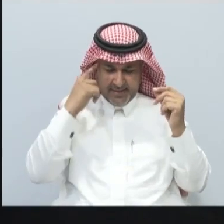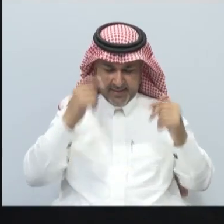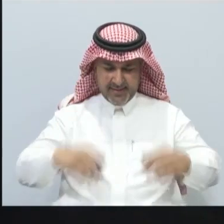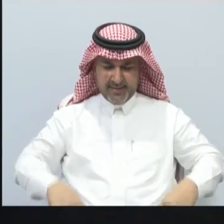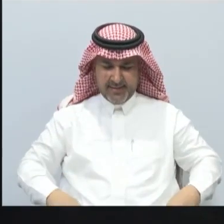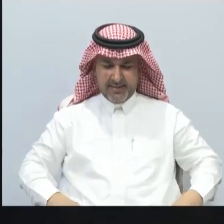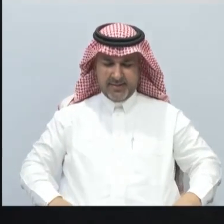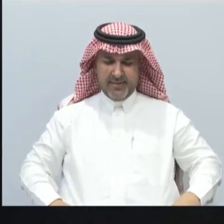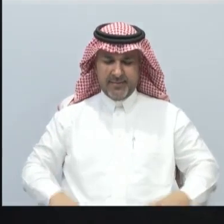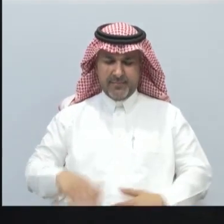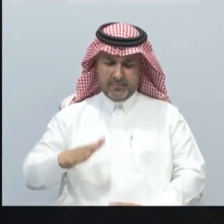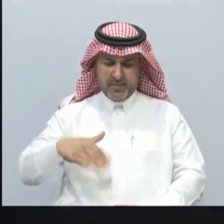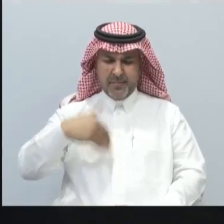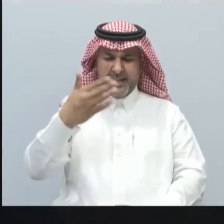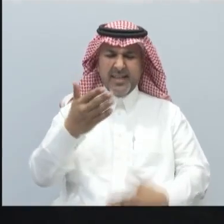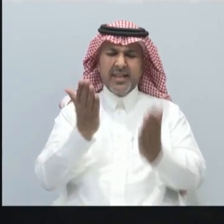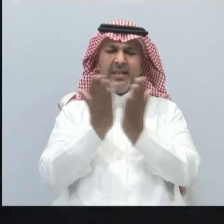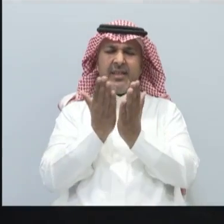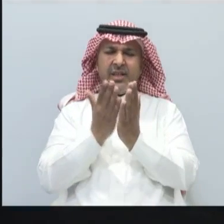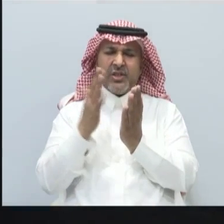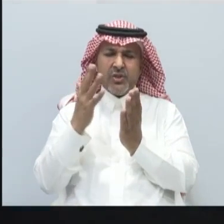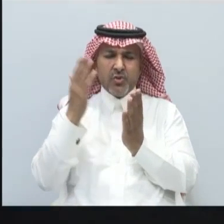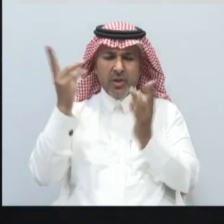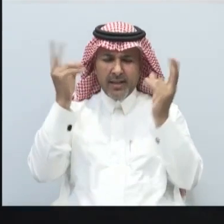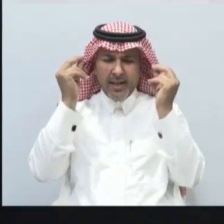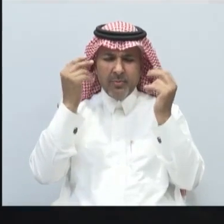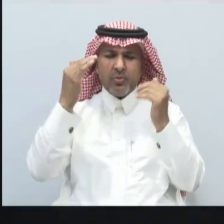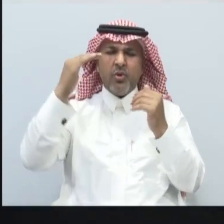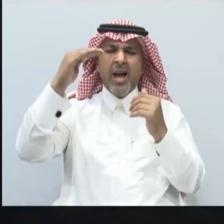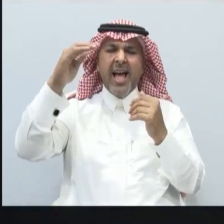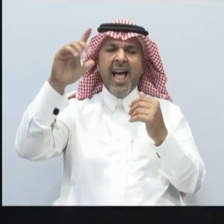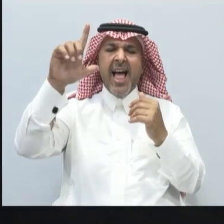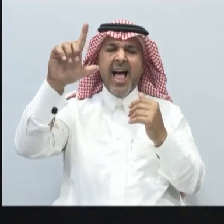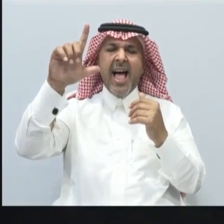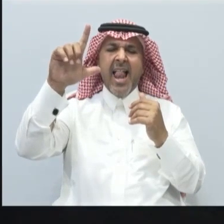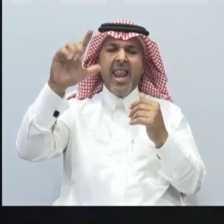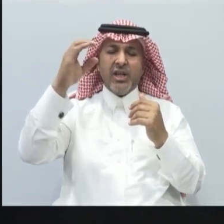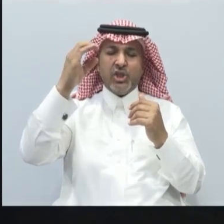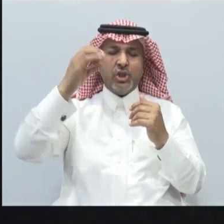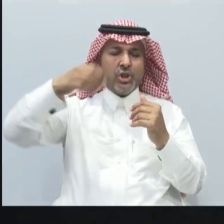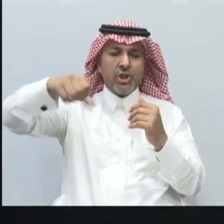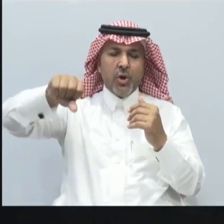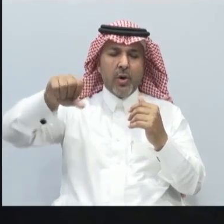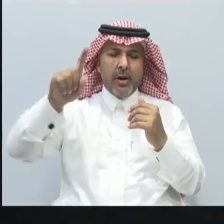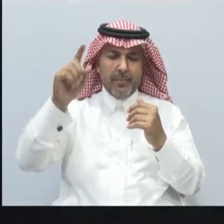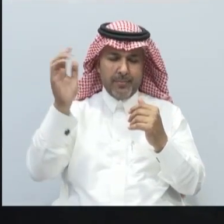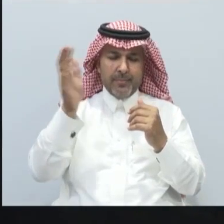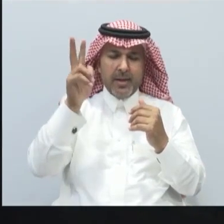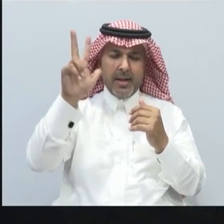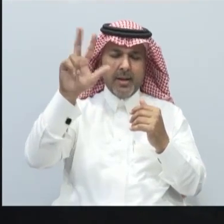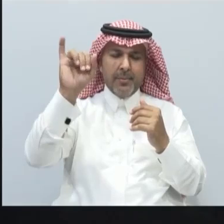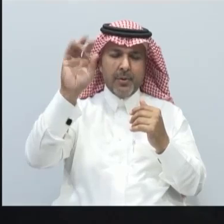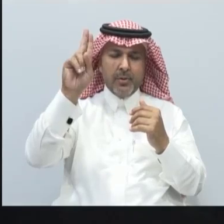سوف ناخذ باذن الله تعالى في اللقاء القادم حل المعادلات الاسيه والمتباينات الاسيه لكن قبل ان ندخل في الدرس